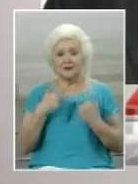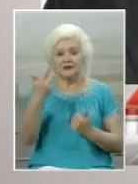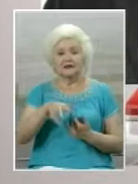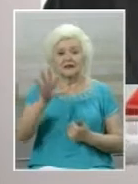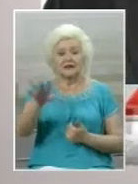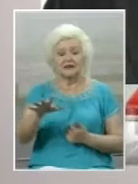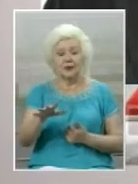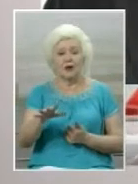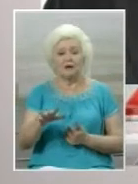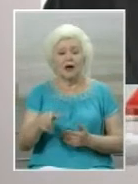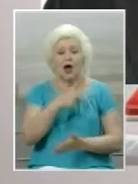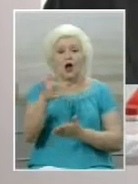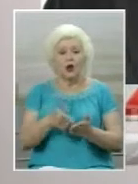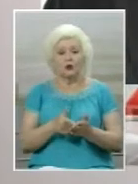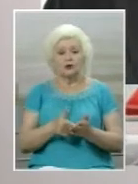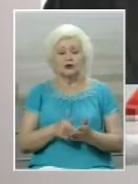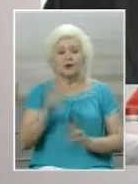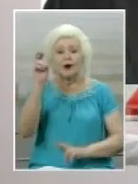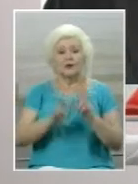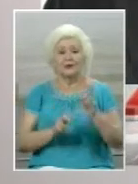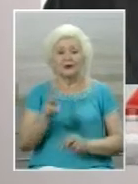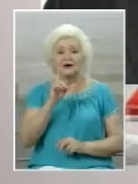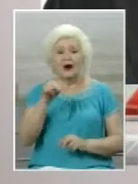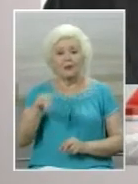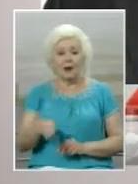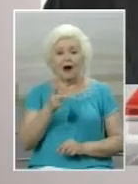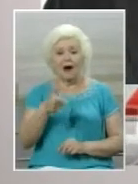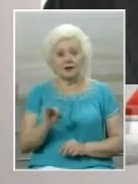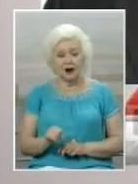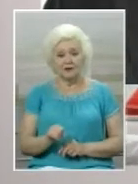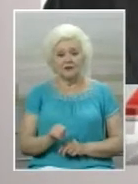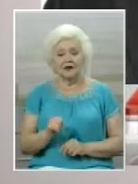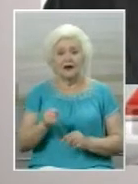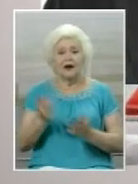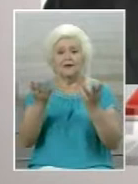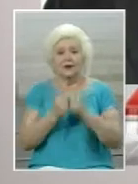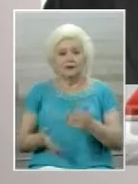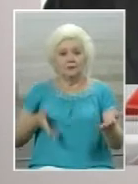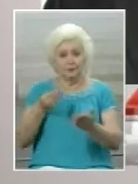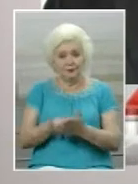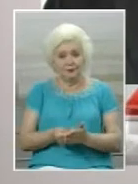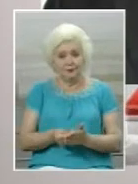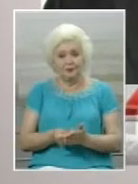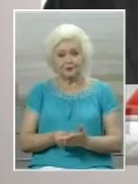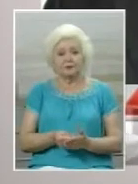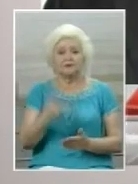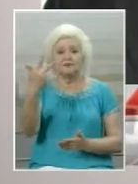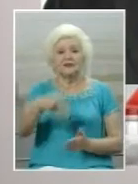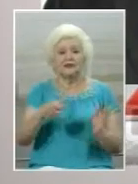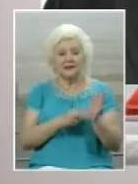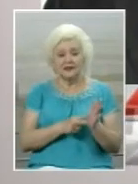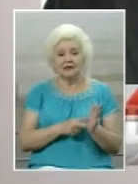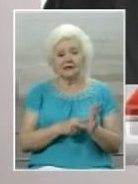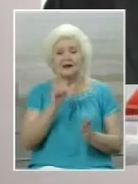35 знайшло МСП «Гарантія» внутрі себе за рахунок перекладки коштів, а 37